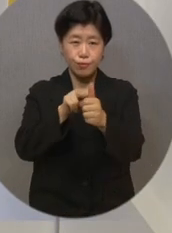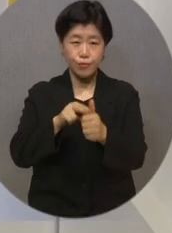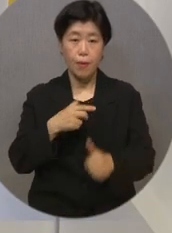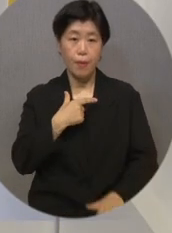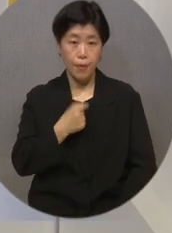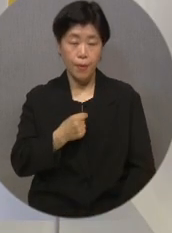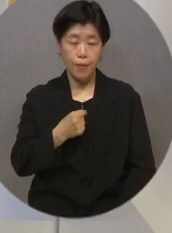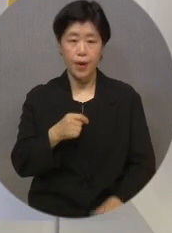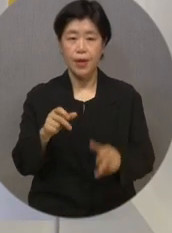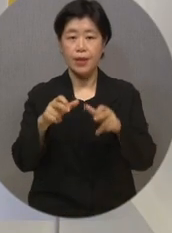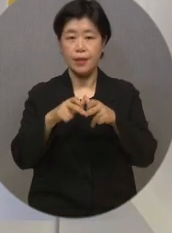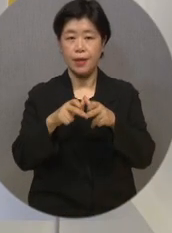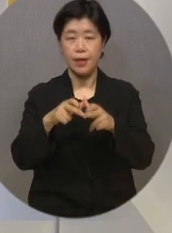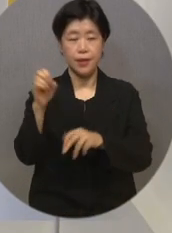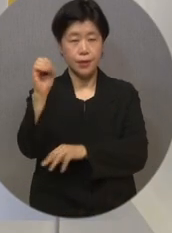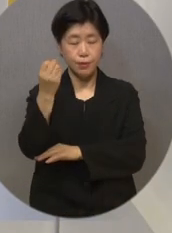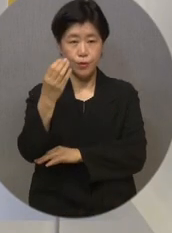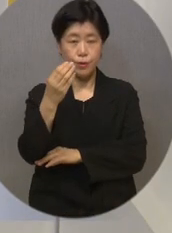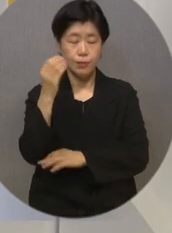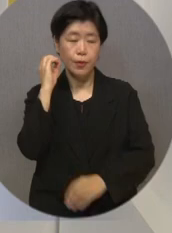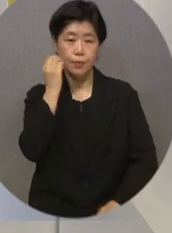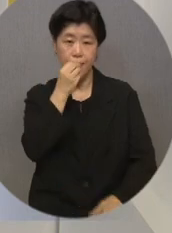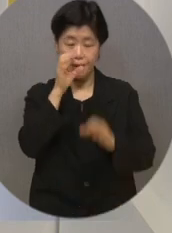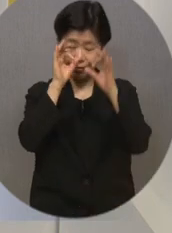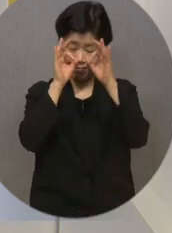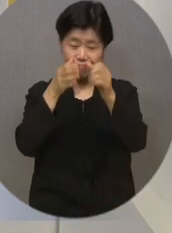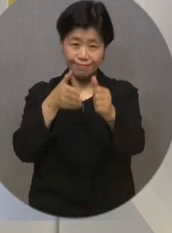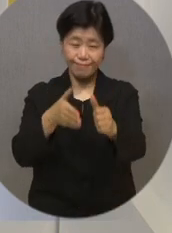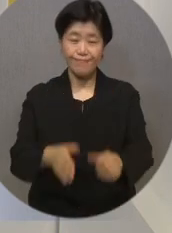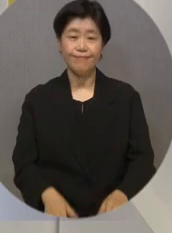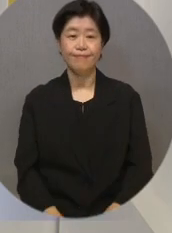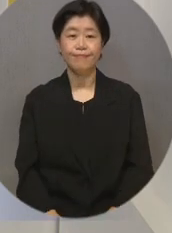장애인 신문과 웰페어뉴스 홈페이지를 통해 확인할 수 있습니다